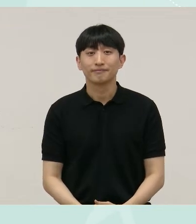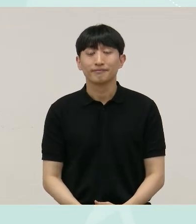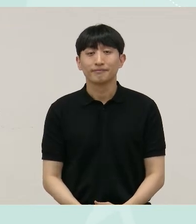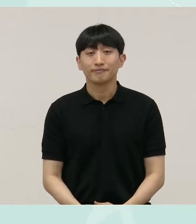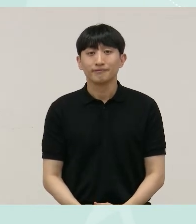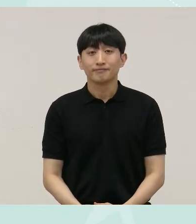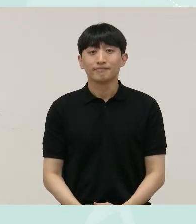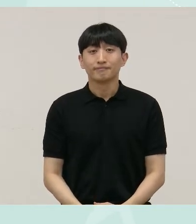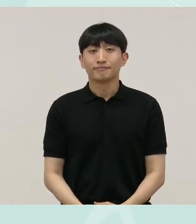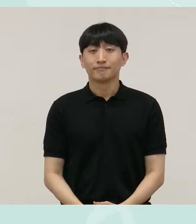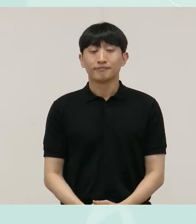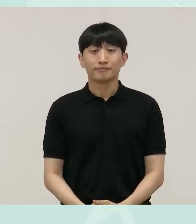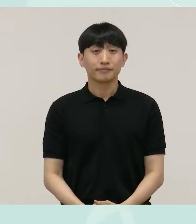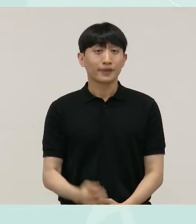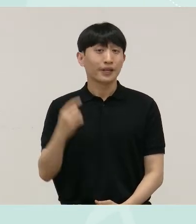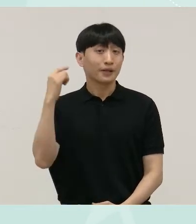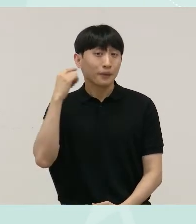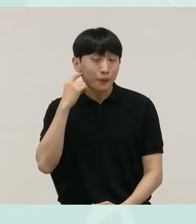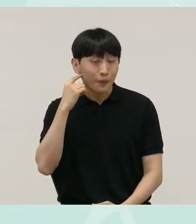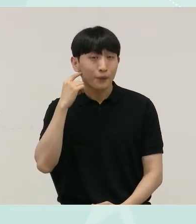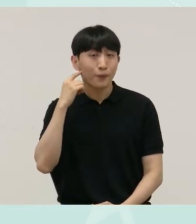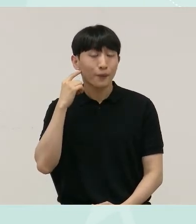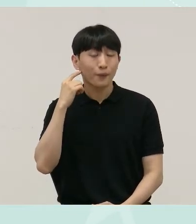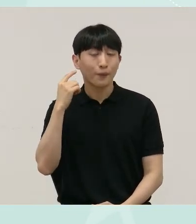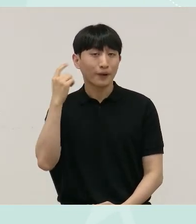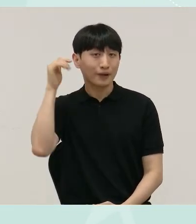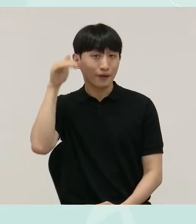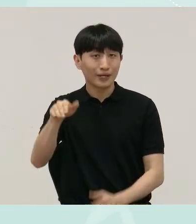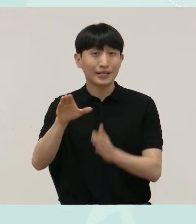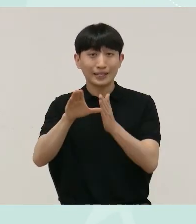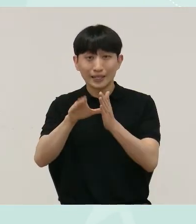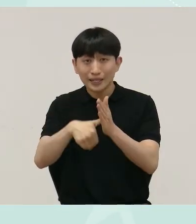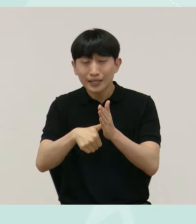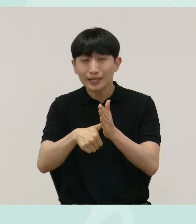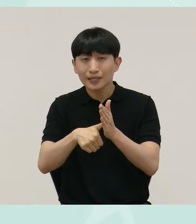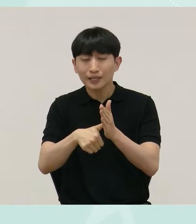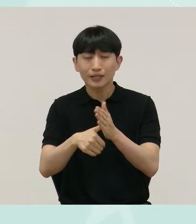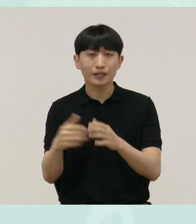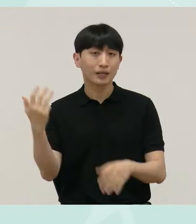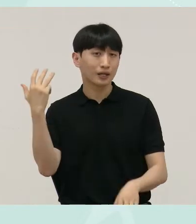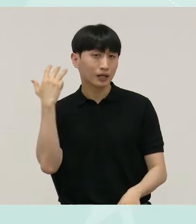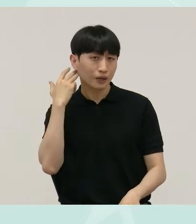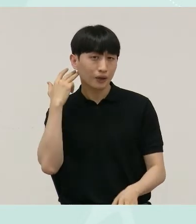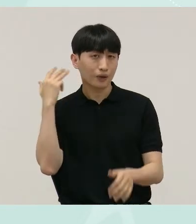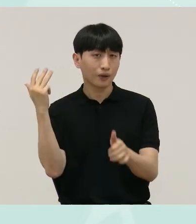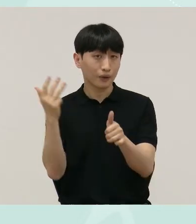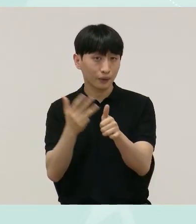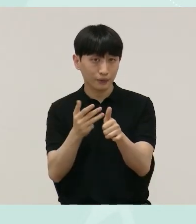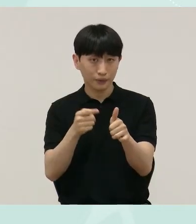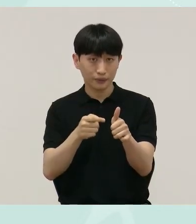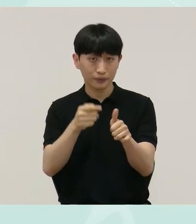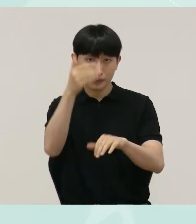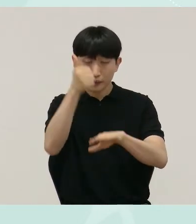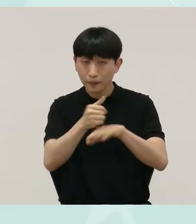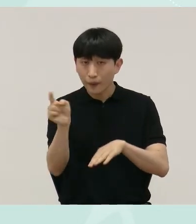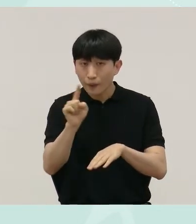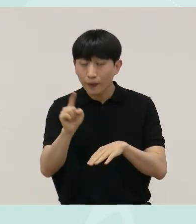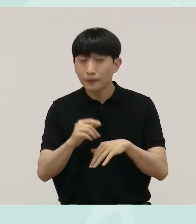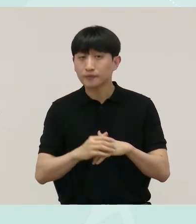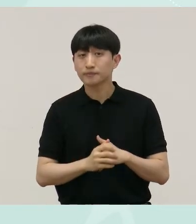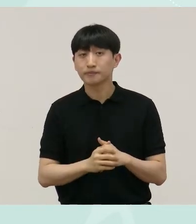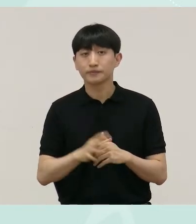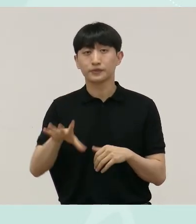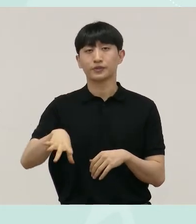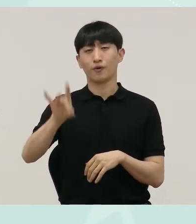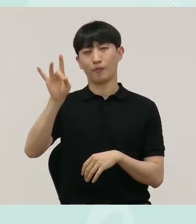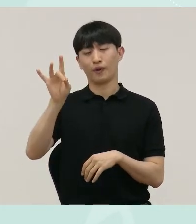네, 이런 일측성 혹은 이제 편측성 난청 환자에서의 인공화 성적을 보면은 애초에는 건측과 그 다음에